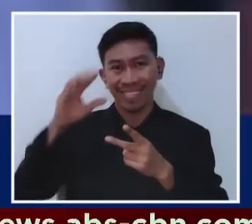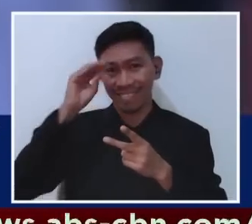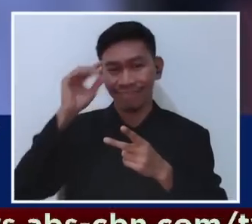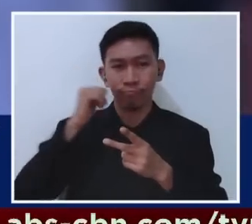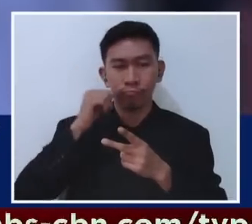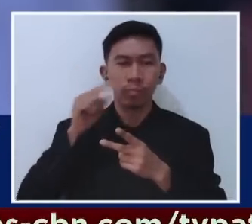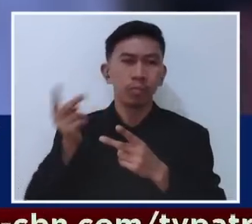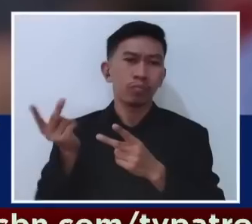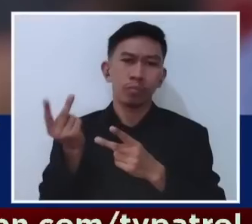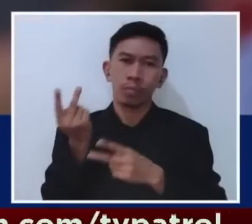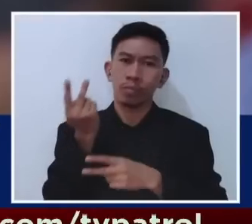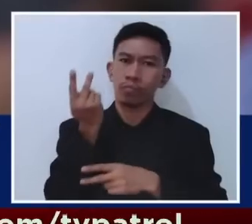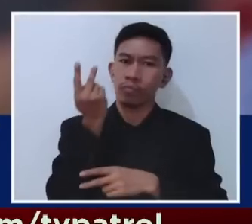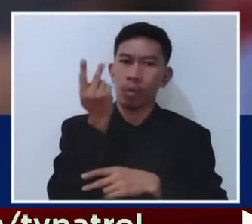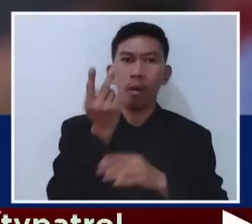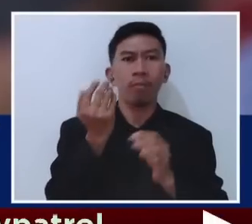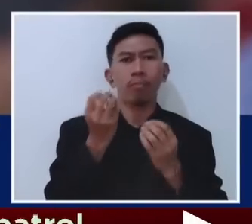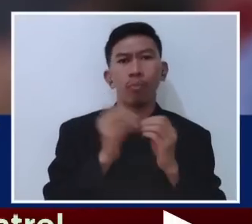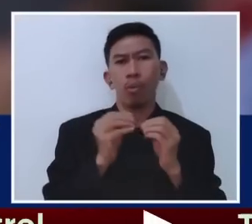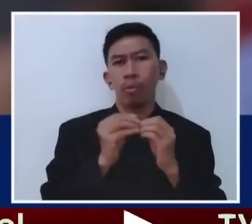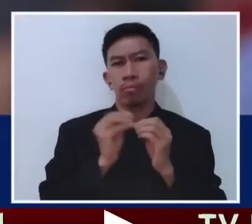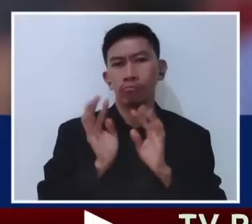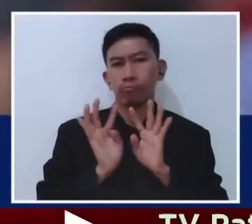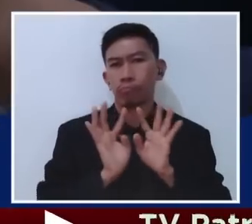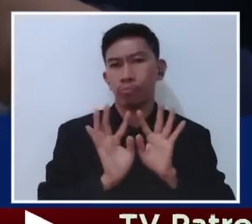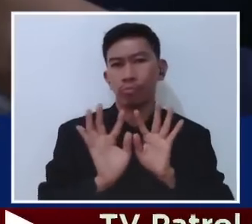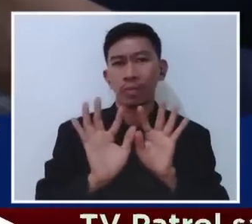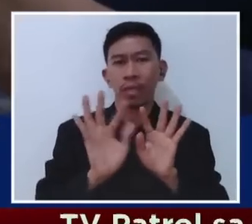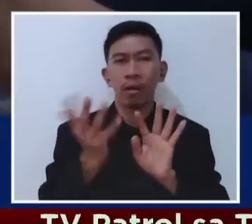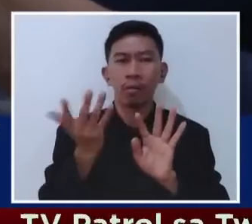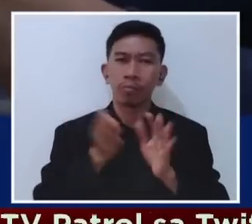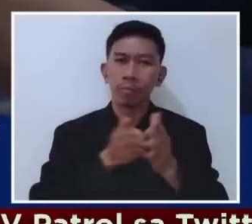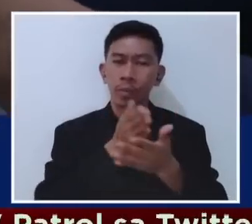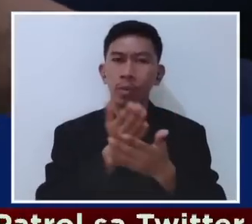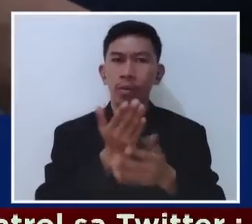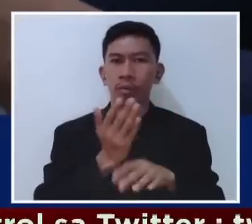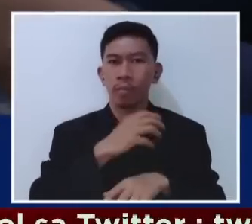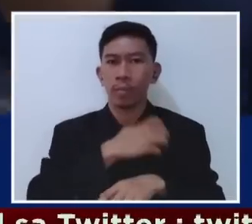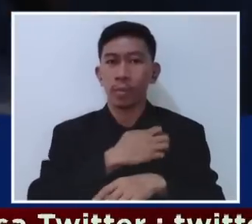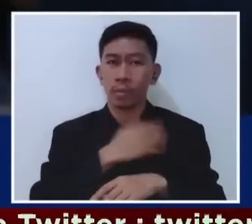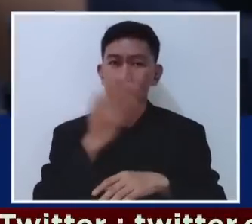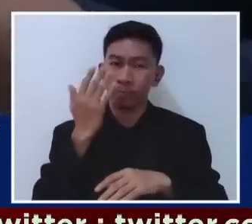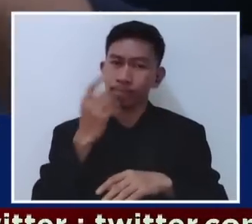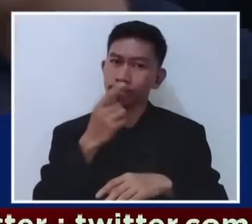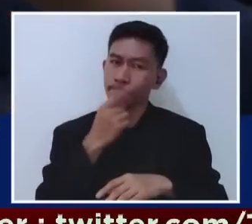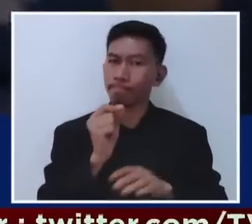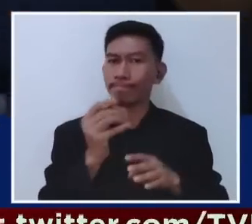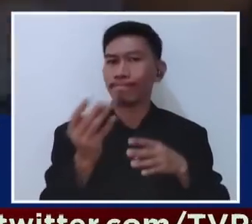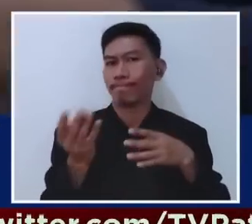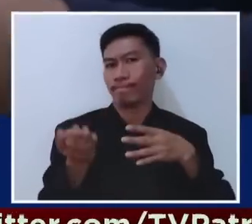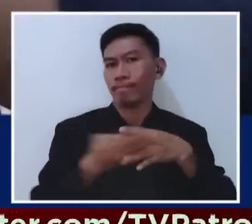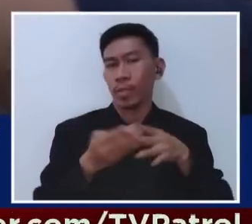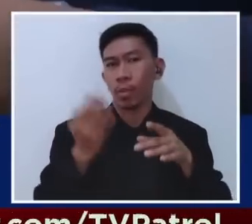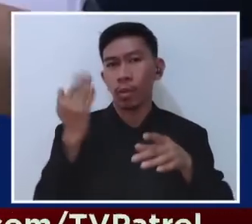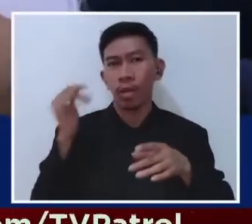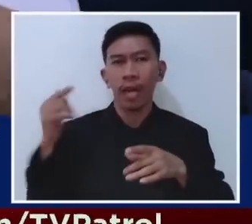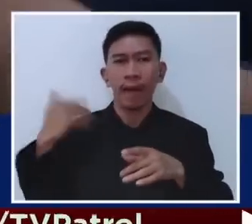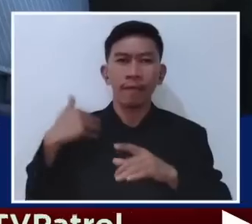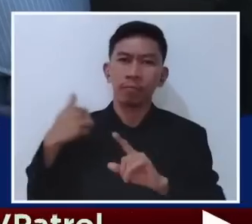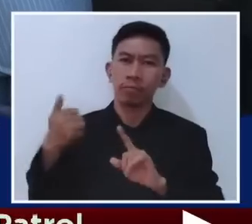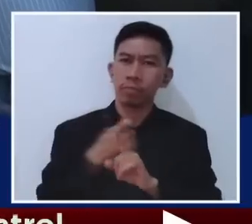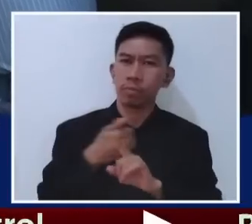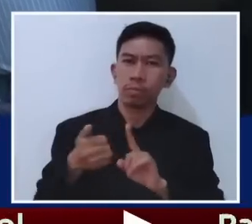Police para magpasaklolo at maghain ng reklamo matapos makaranas ng harassment mula sa mga online lending